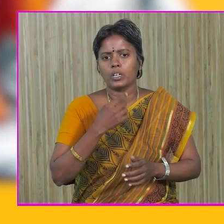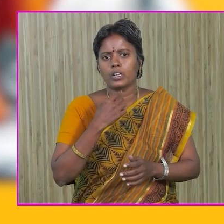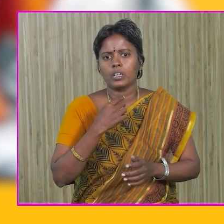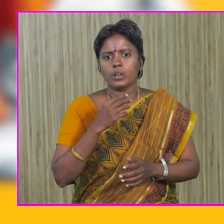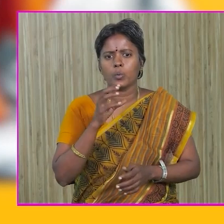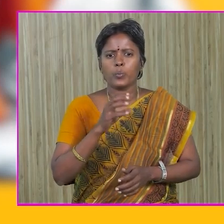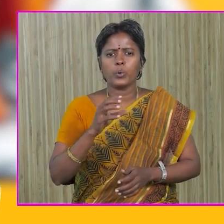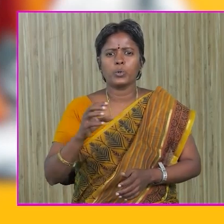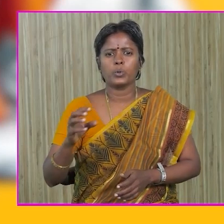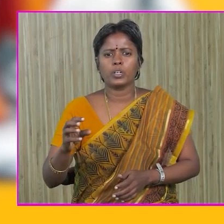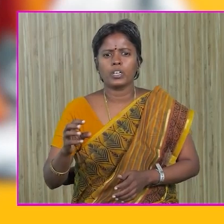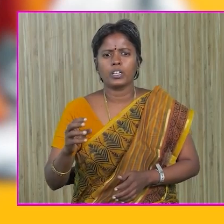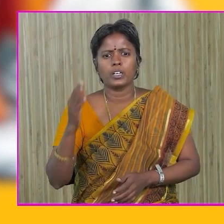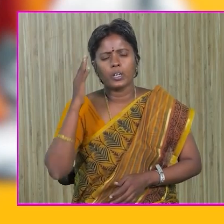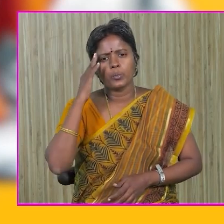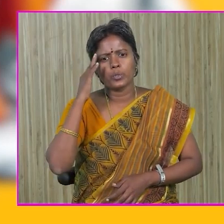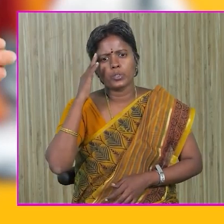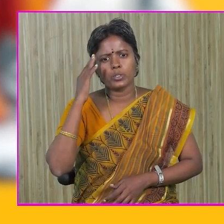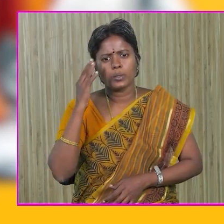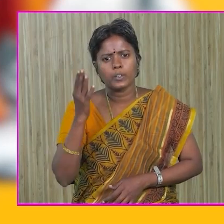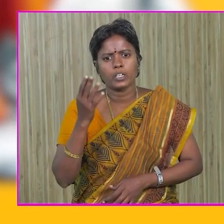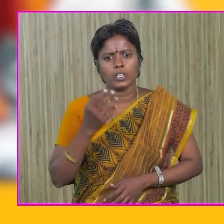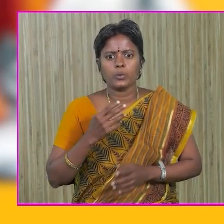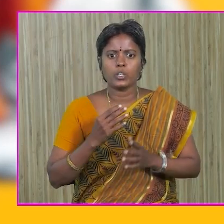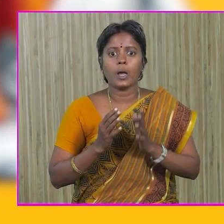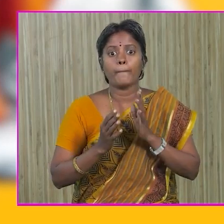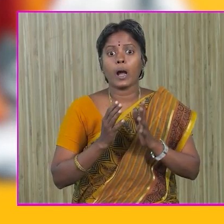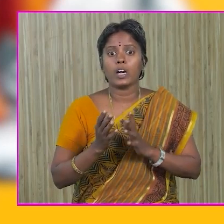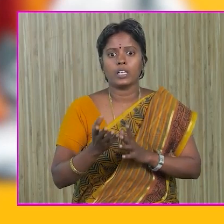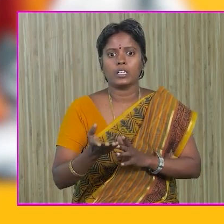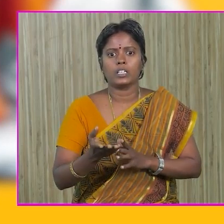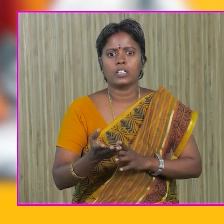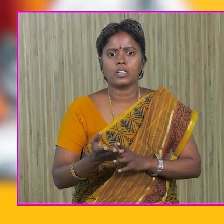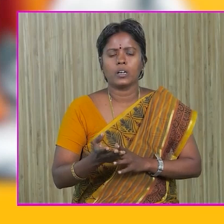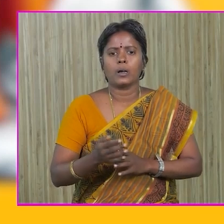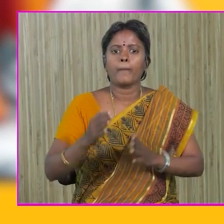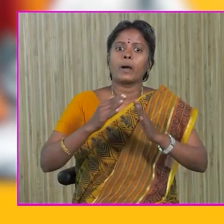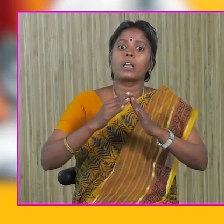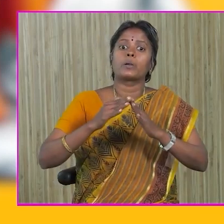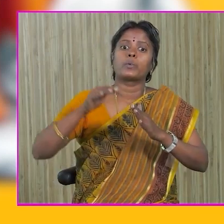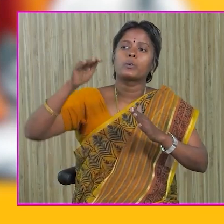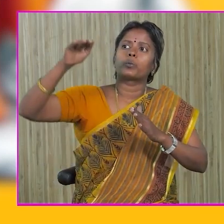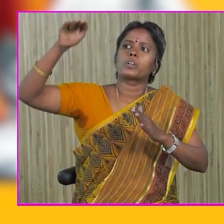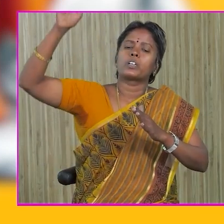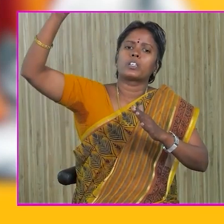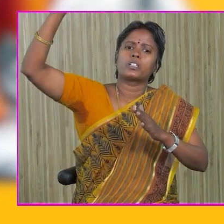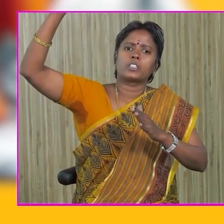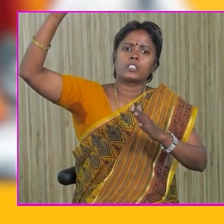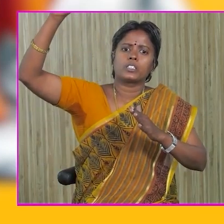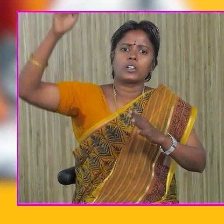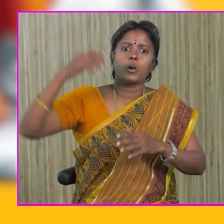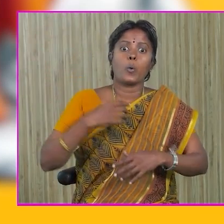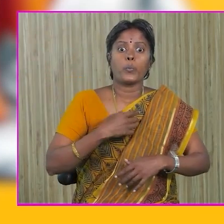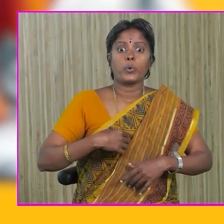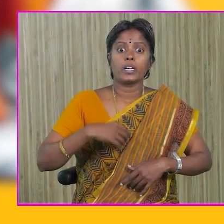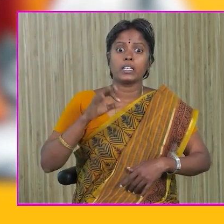புரிந்து கொள்ளும் வகையில் இந்த பாடல் இருக்கு. மலை போல் உயர்ந்து இருந்தாலும் புகழில் சிறந்து